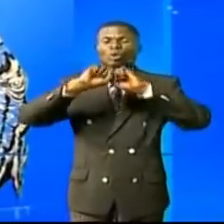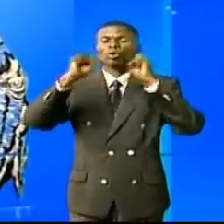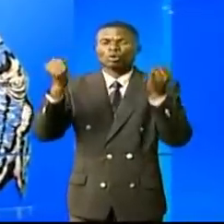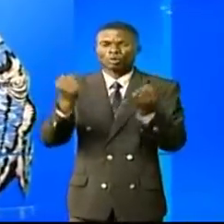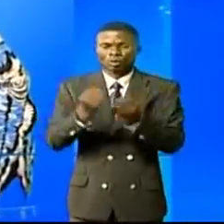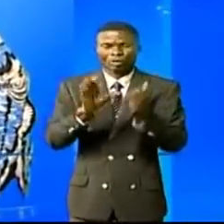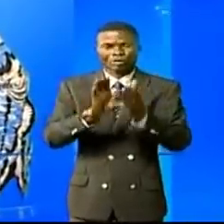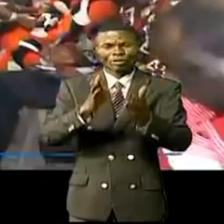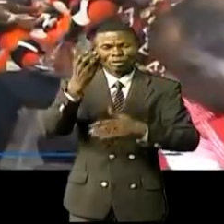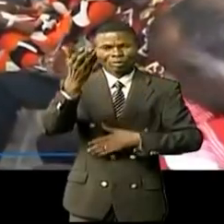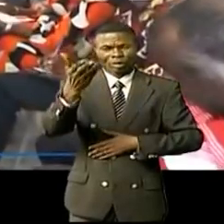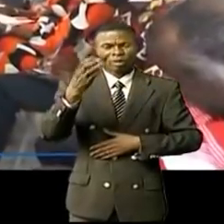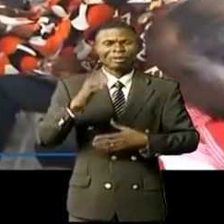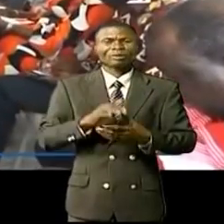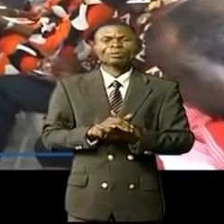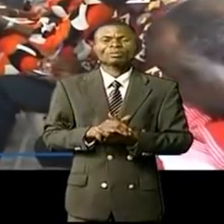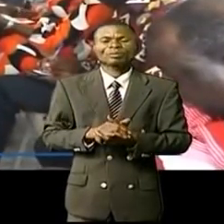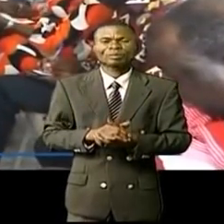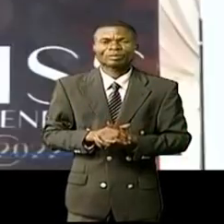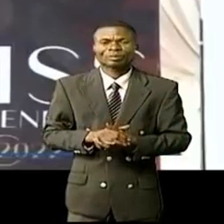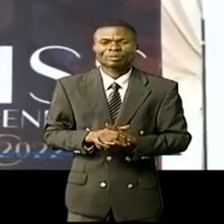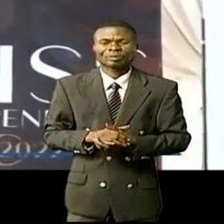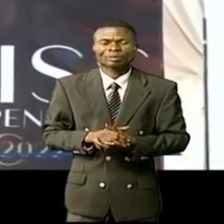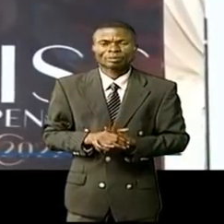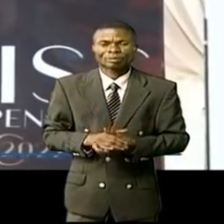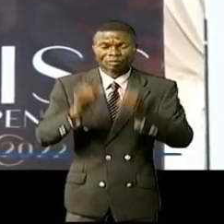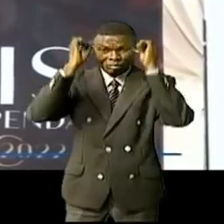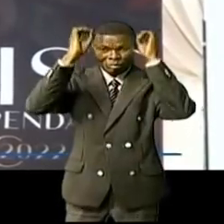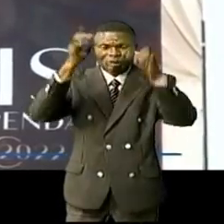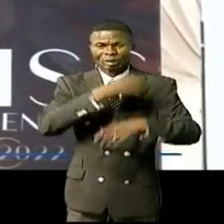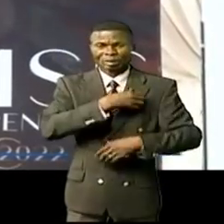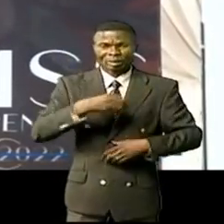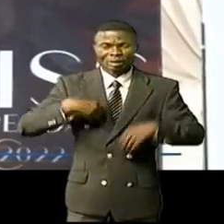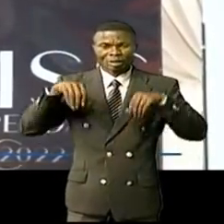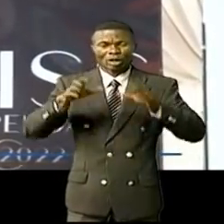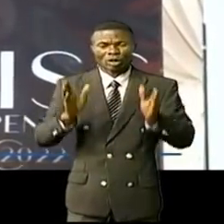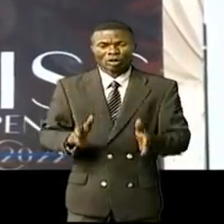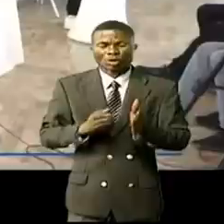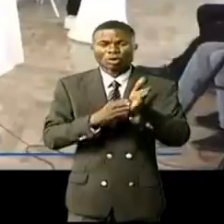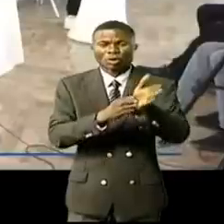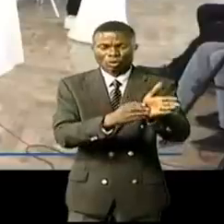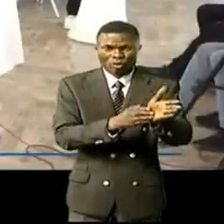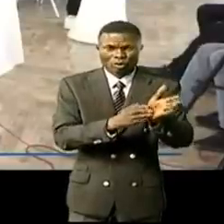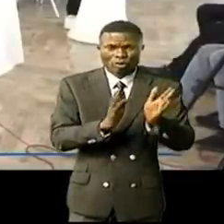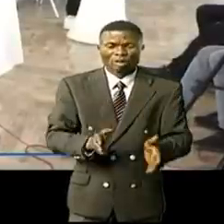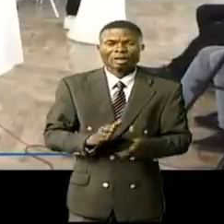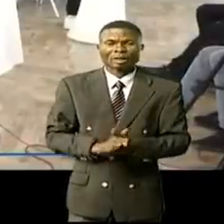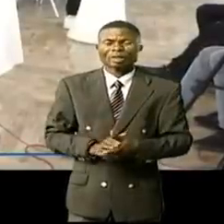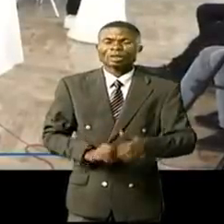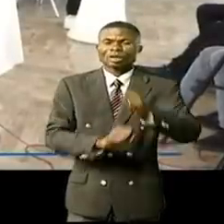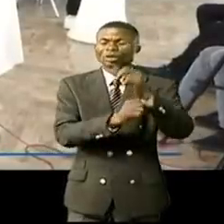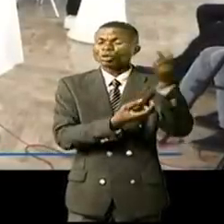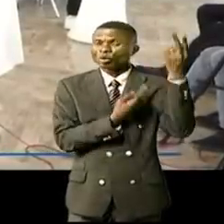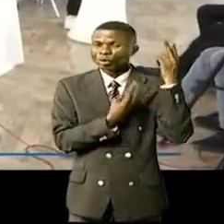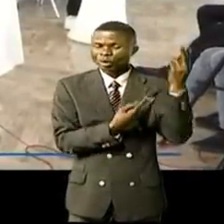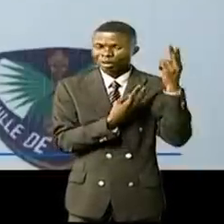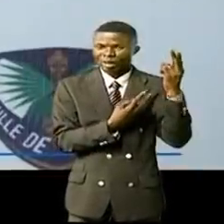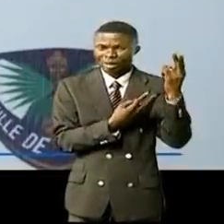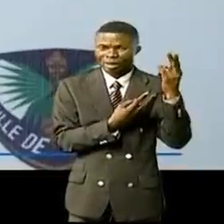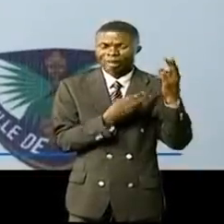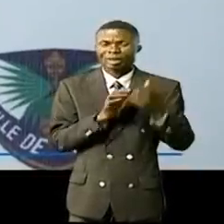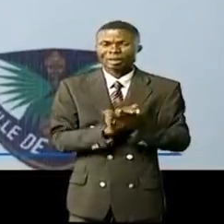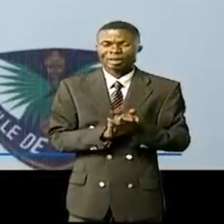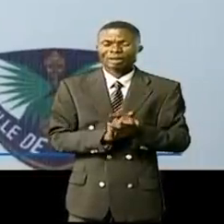Paulette Lombard. Ériger la nouvelle génération de femmes congolaises leaders en vue d'insuffler des valeurs, des principes,